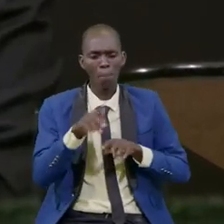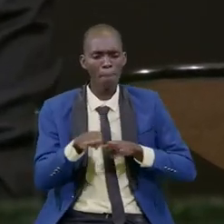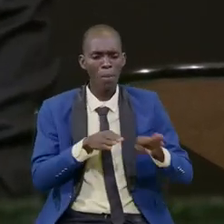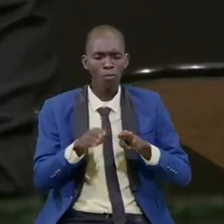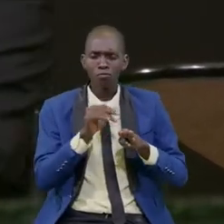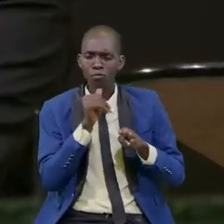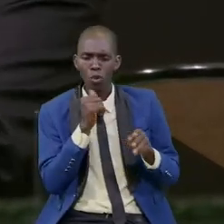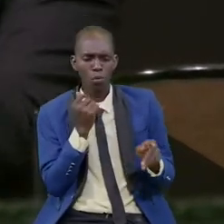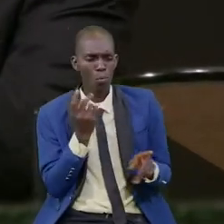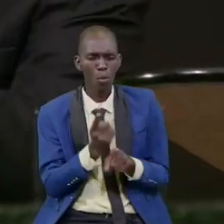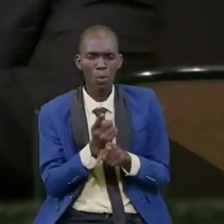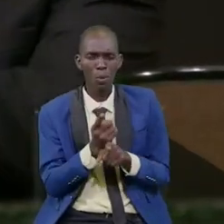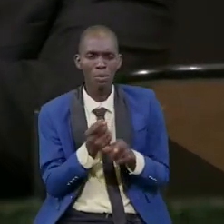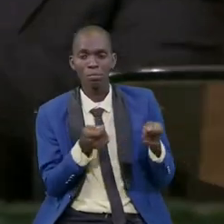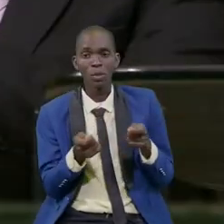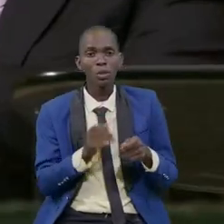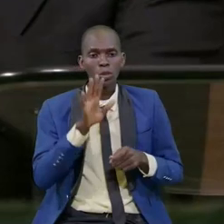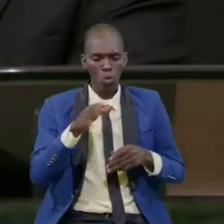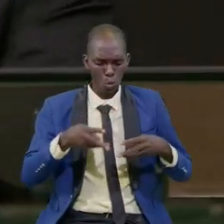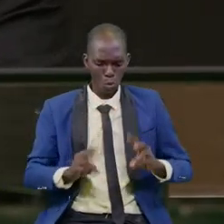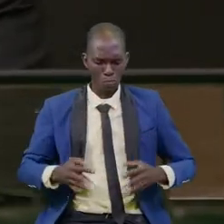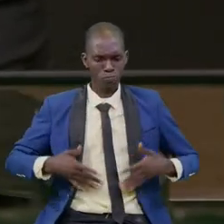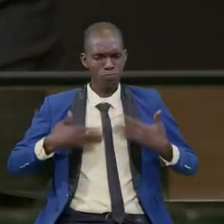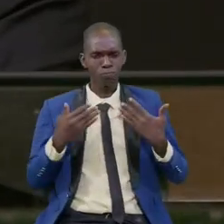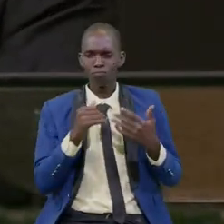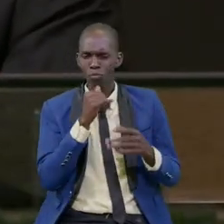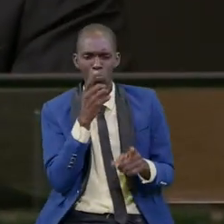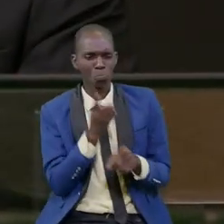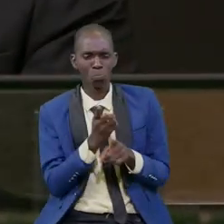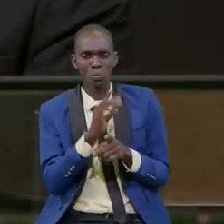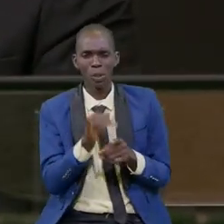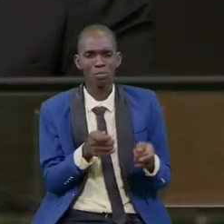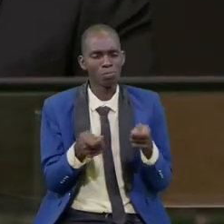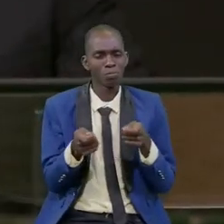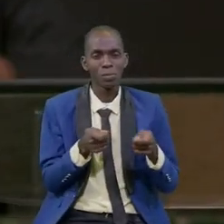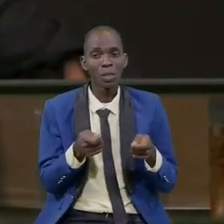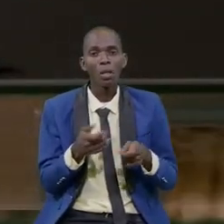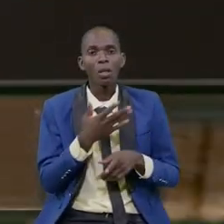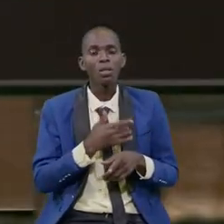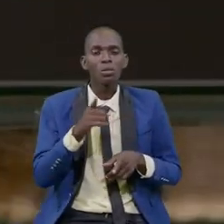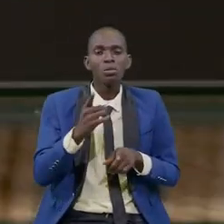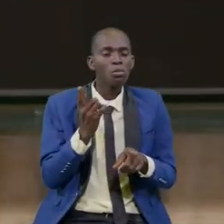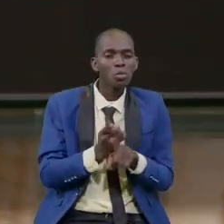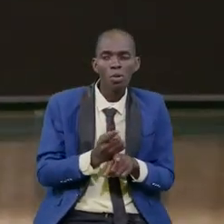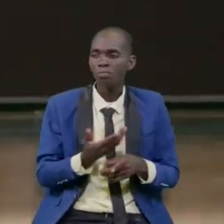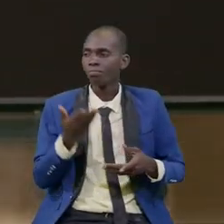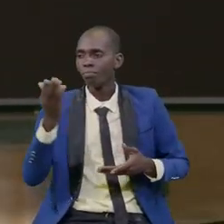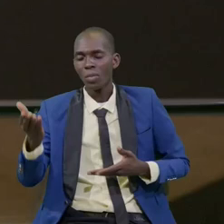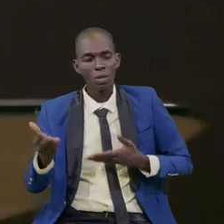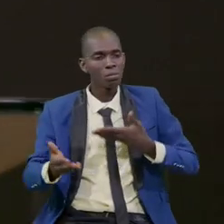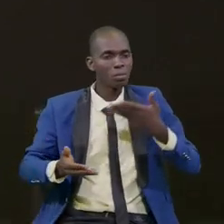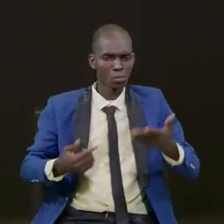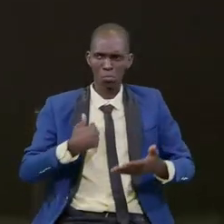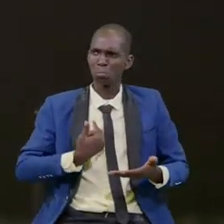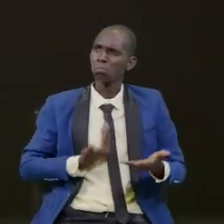ton comportement n'est pas contrôlé, ton comportement, ta conduite n'est pas contrôlée, et tu es ici et là,